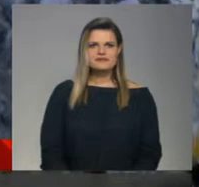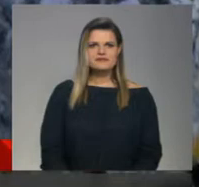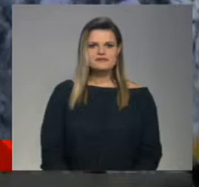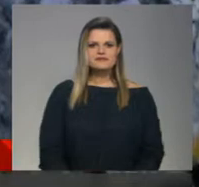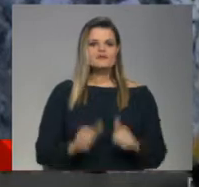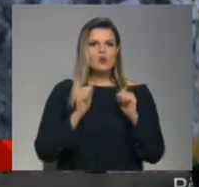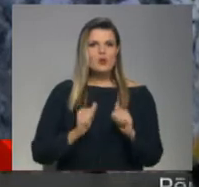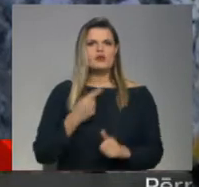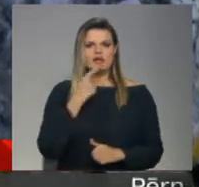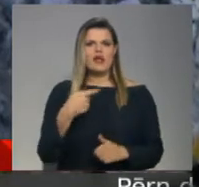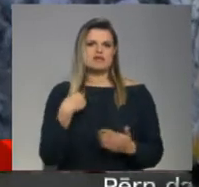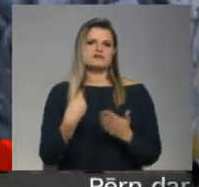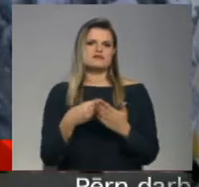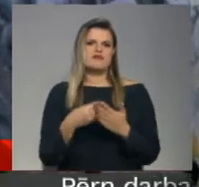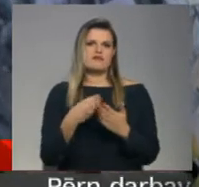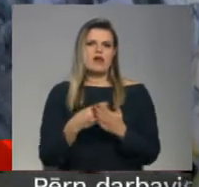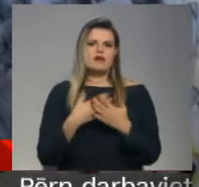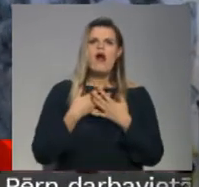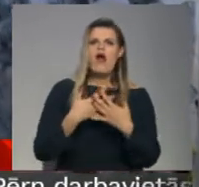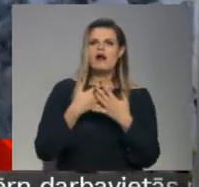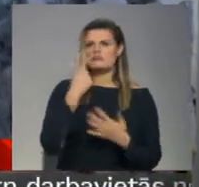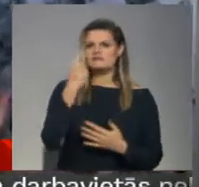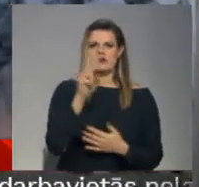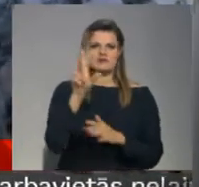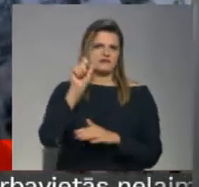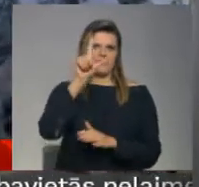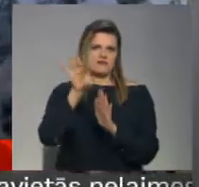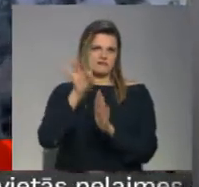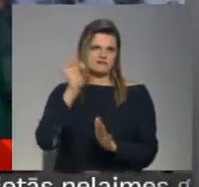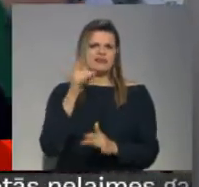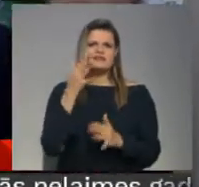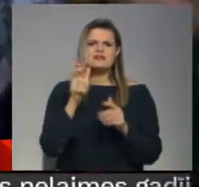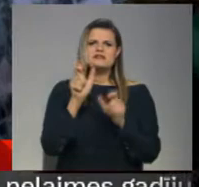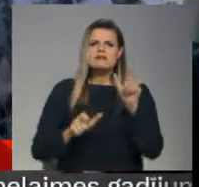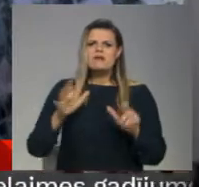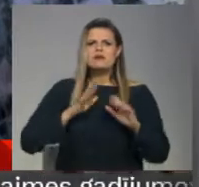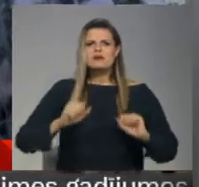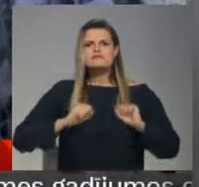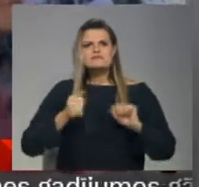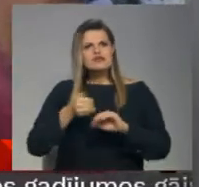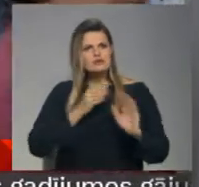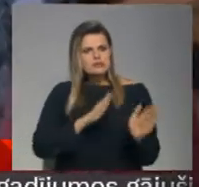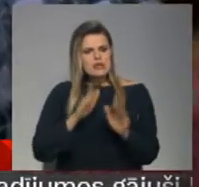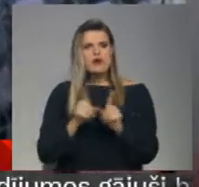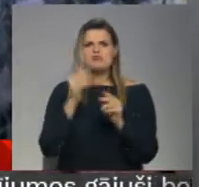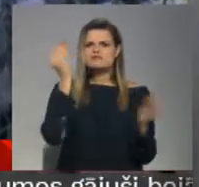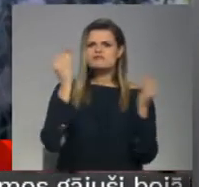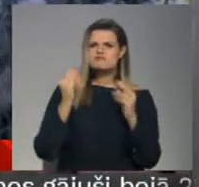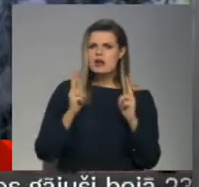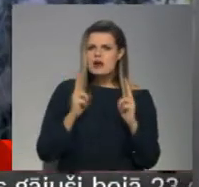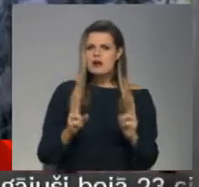Nu, godīgi teikšu, ka es vērtēju atraktivitāti. To, cik daudz cilvēki piestrādājuši, gan vizuāli, gan,